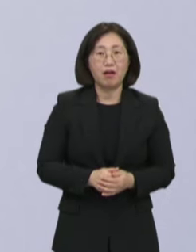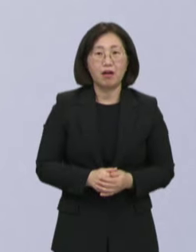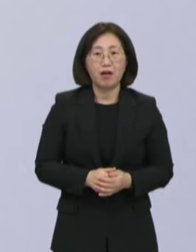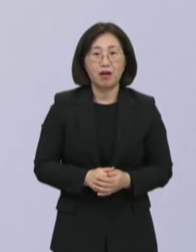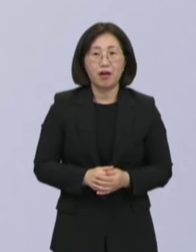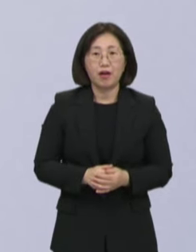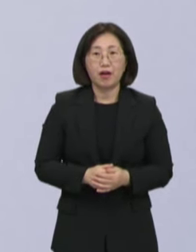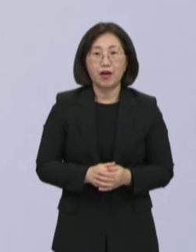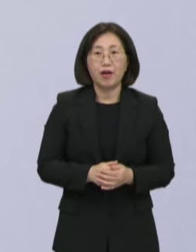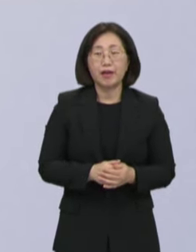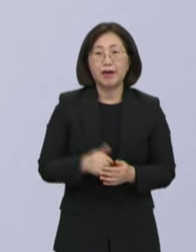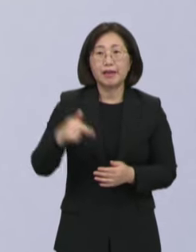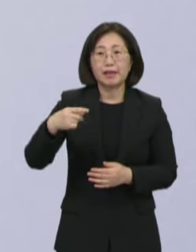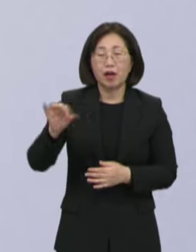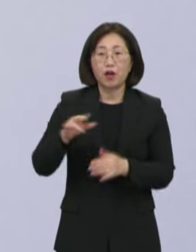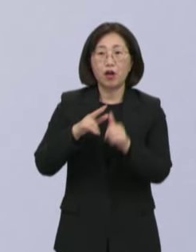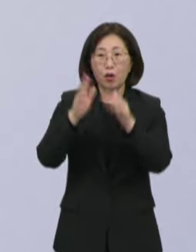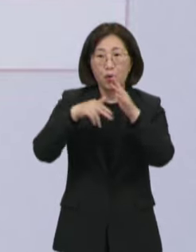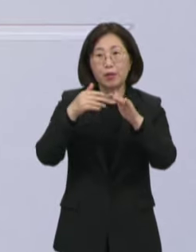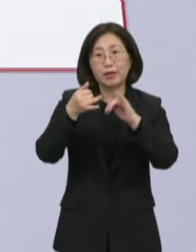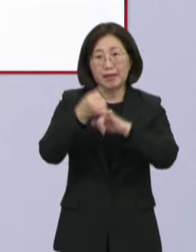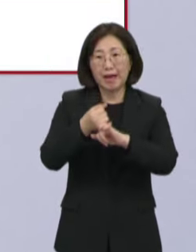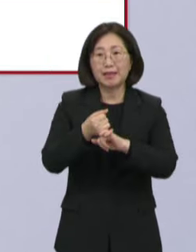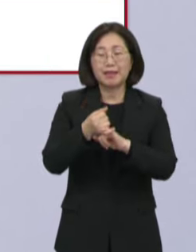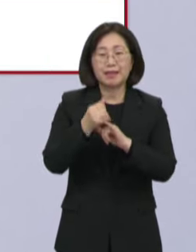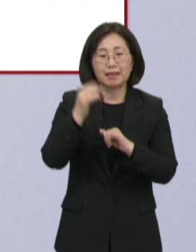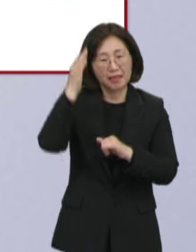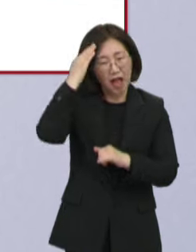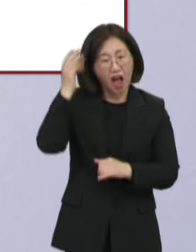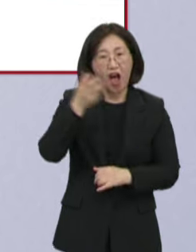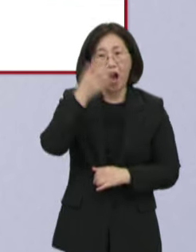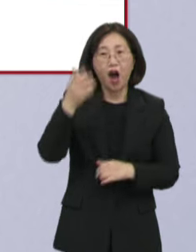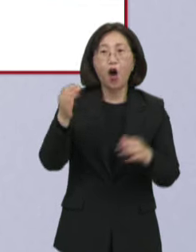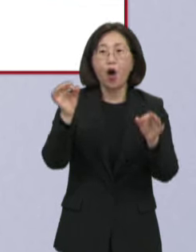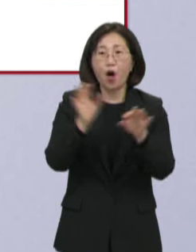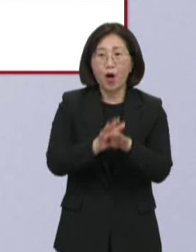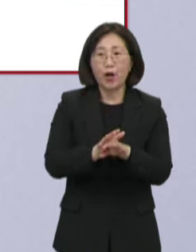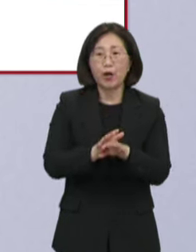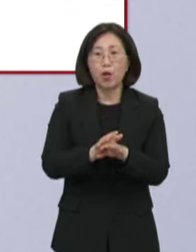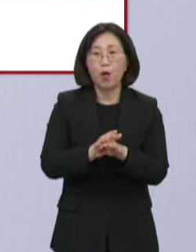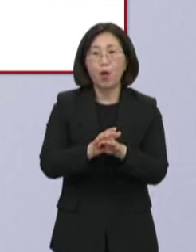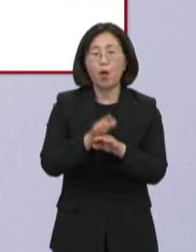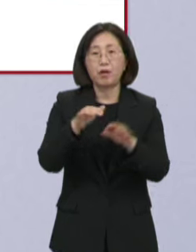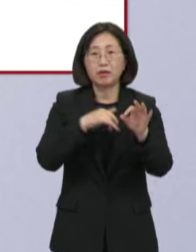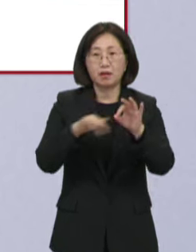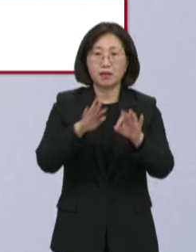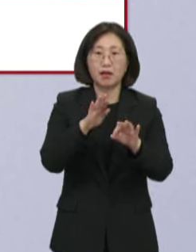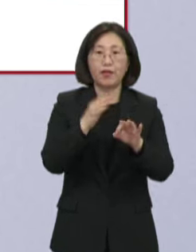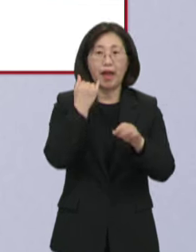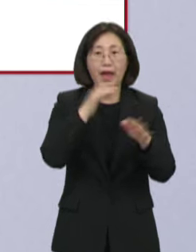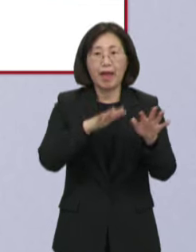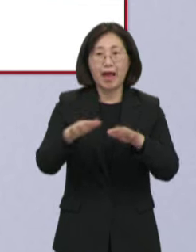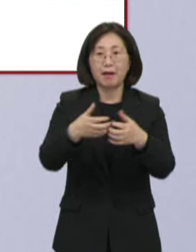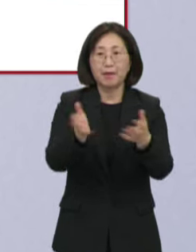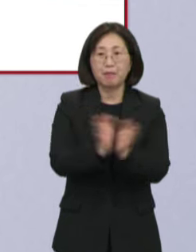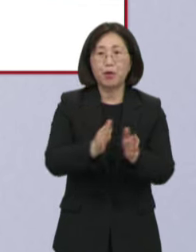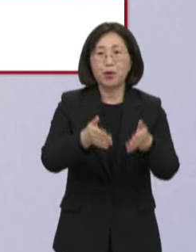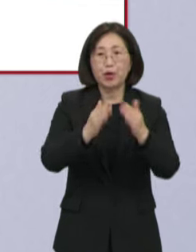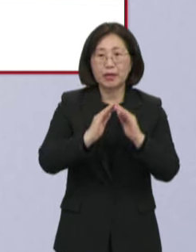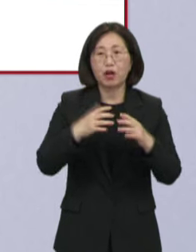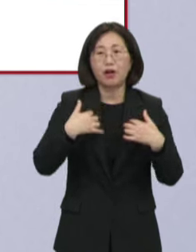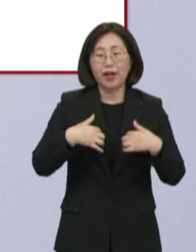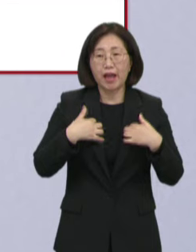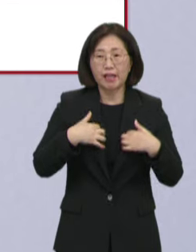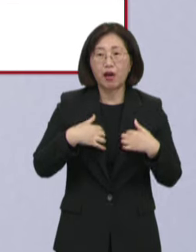주요 공약은 보령 탄소중립 에너지 특구 조성과 서천 해양 바이오 직접 지구 육성, 글로벌 해양 레저 관광